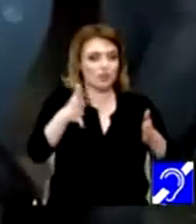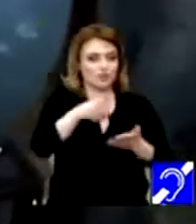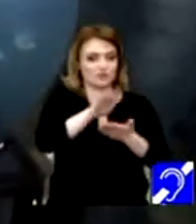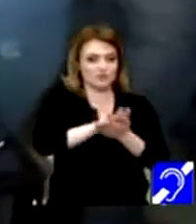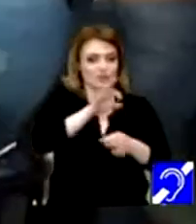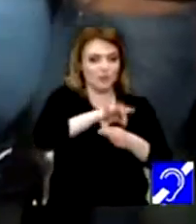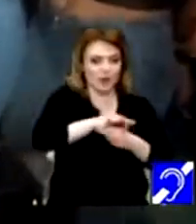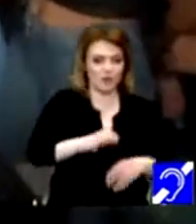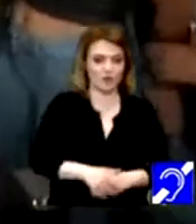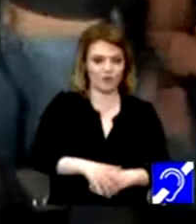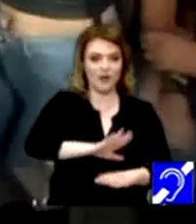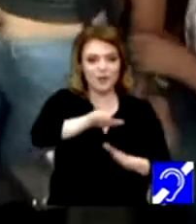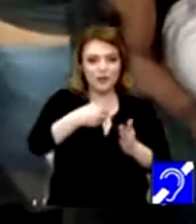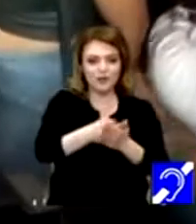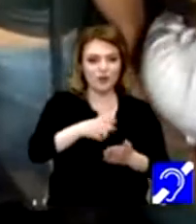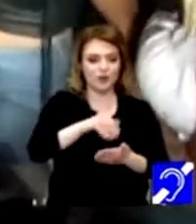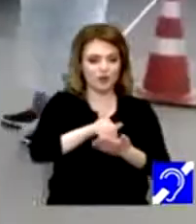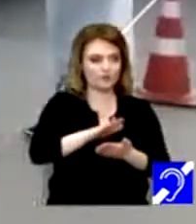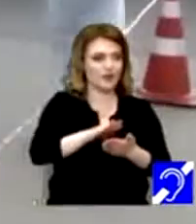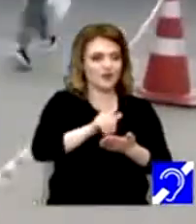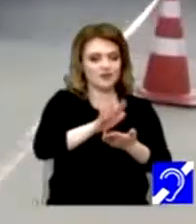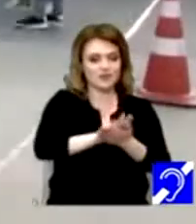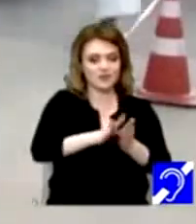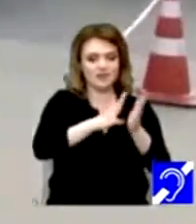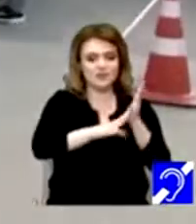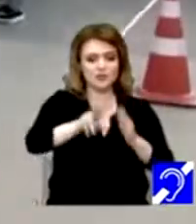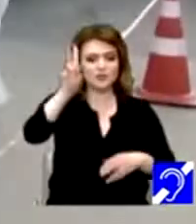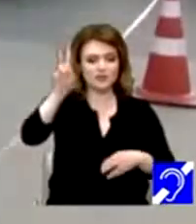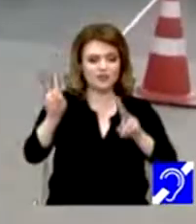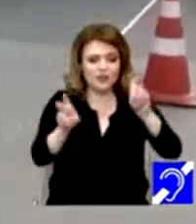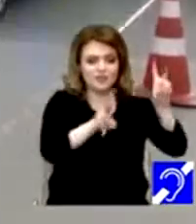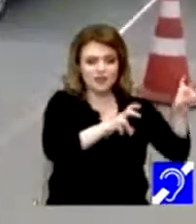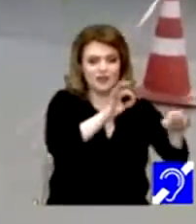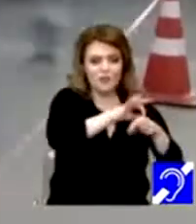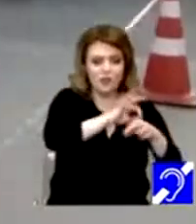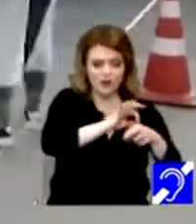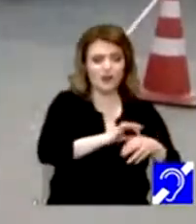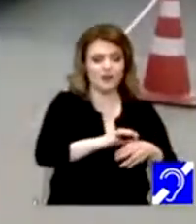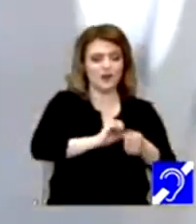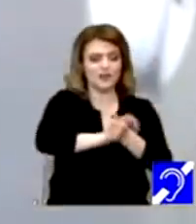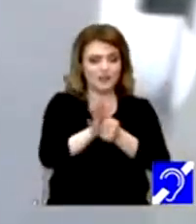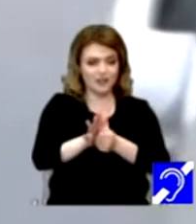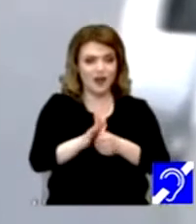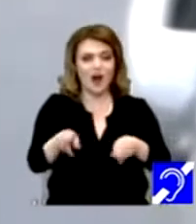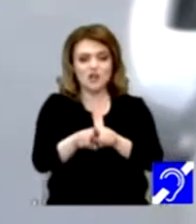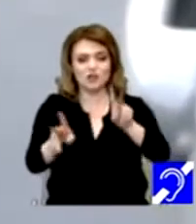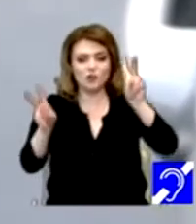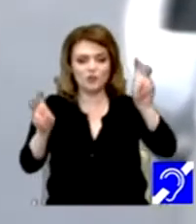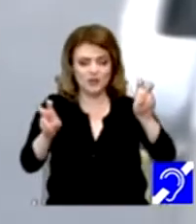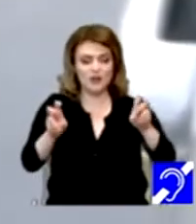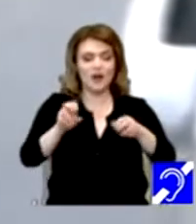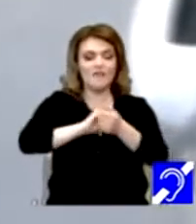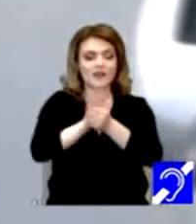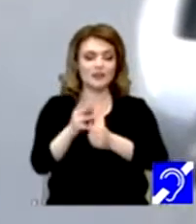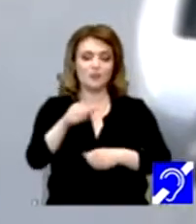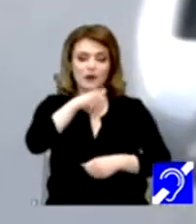Epidemiologii au depistat până acum 92 de mutații ale virusului SARS-CoV-2. Așa numită varianta braziliană este foarte